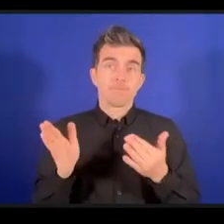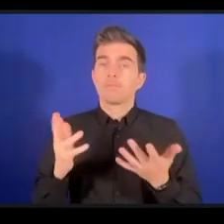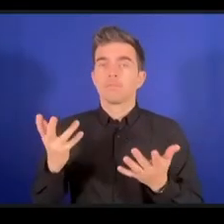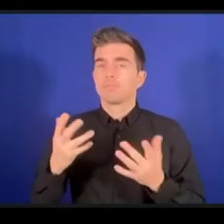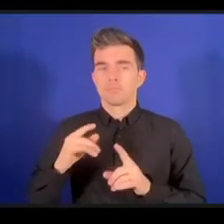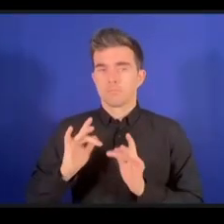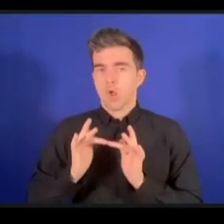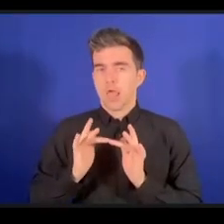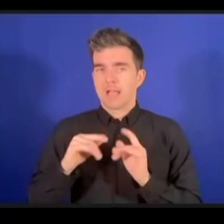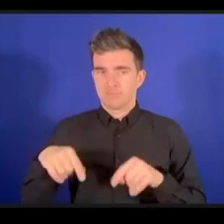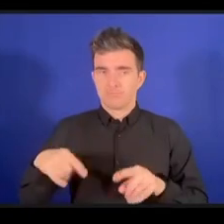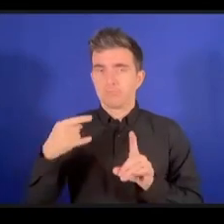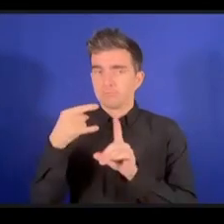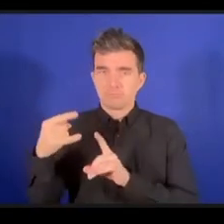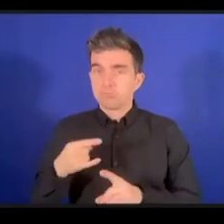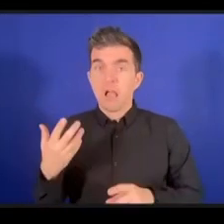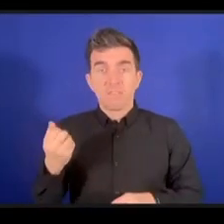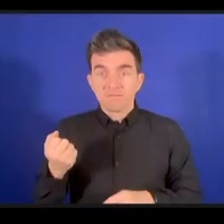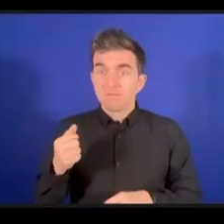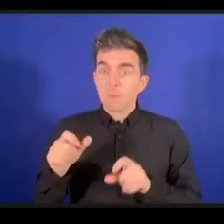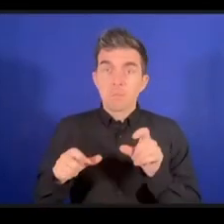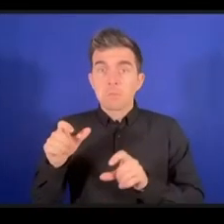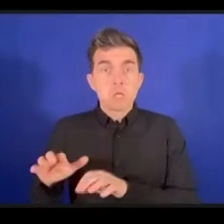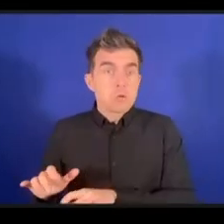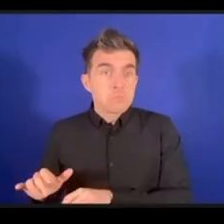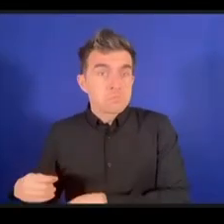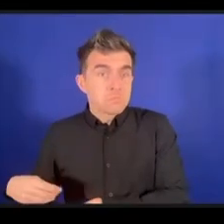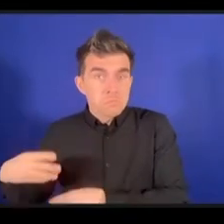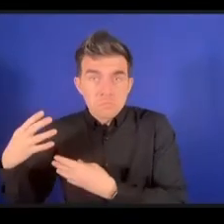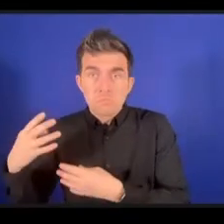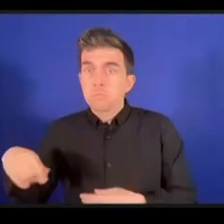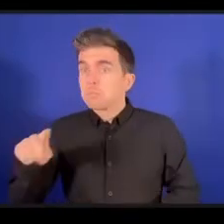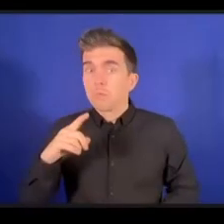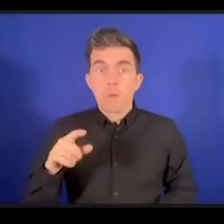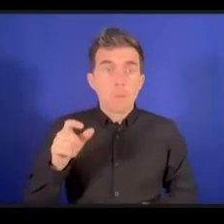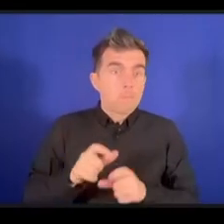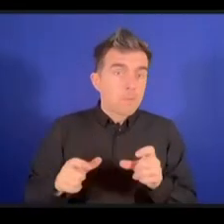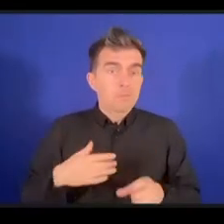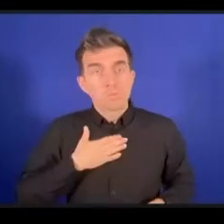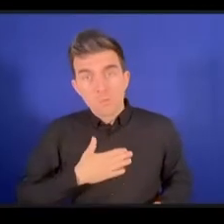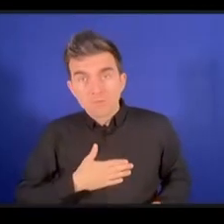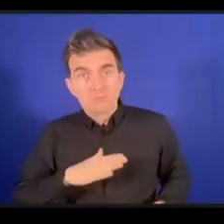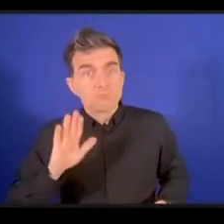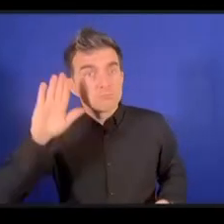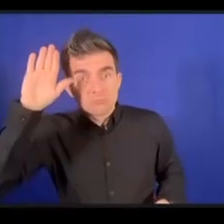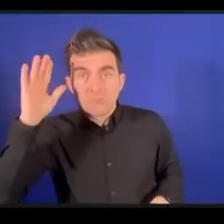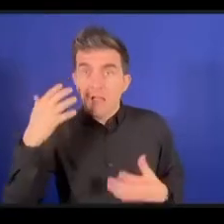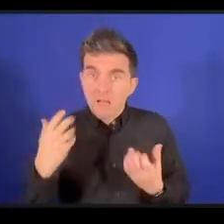论、提问、发言啊，都欢迎。